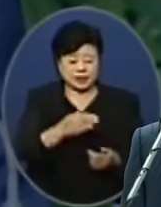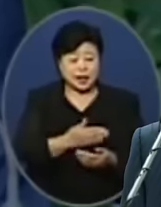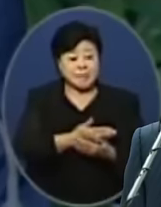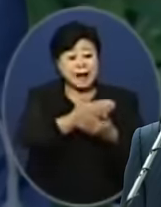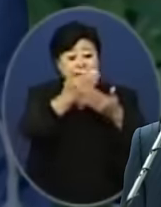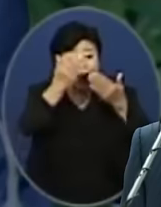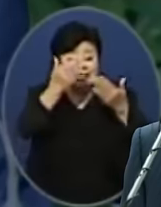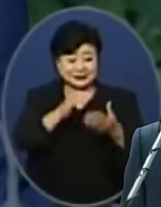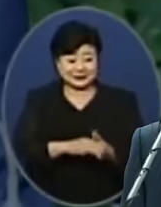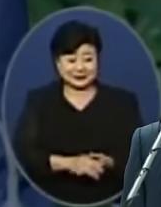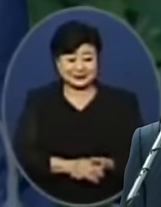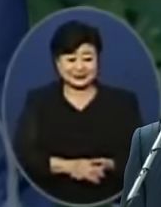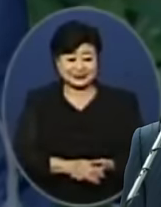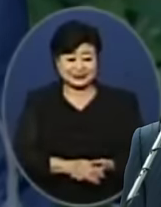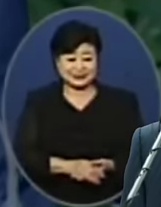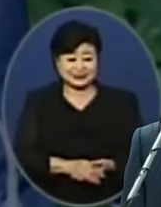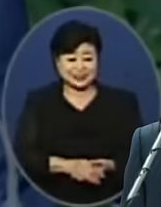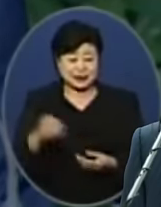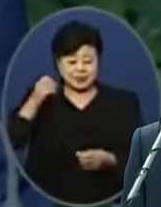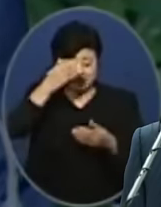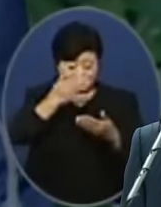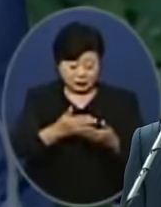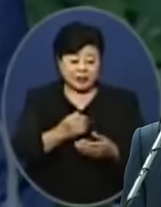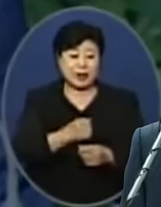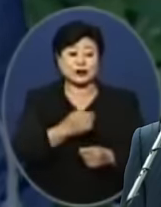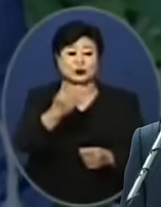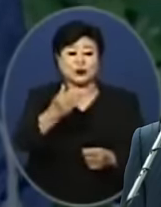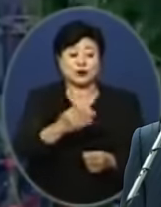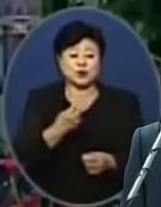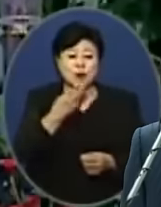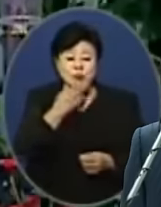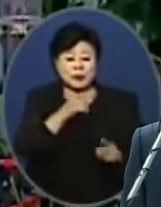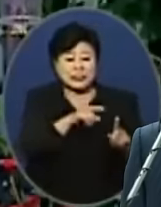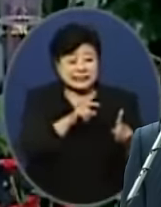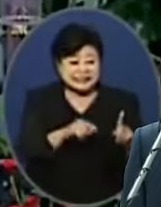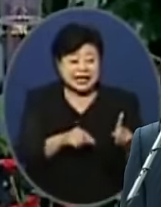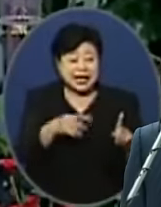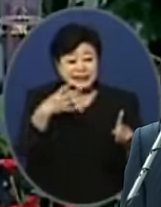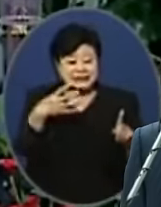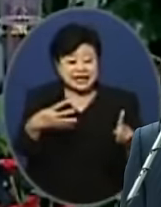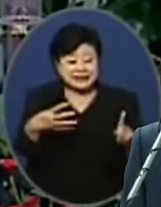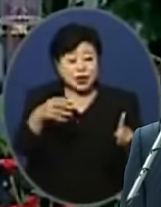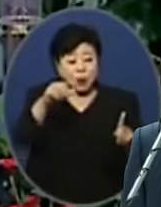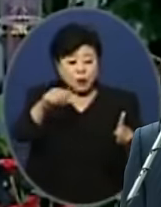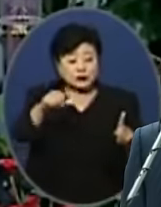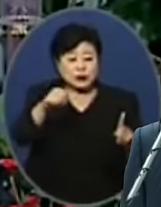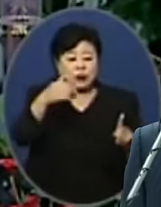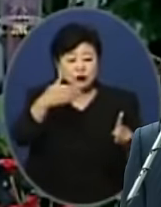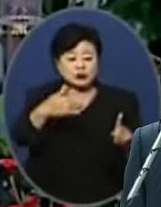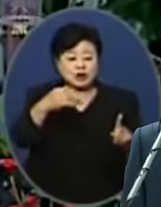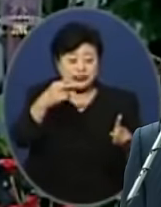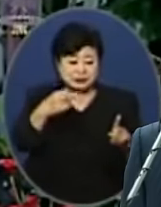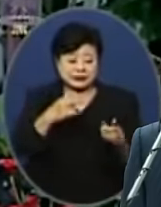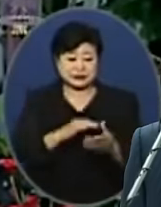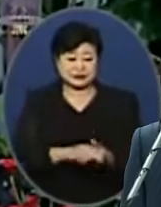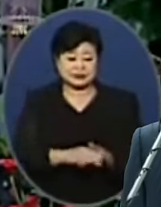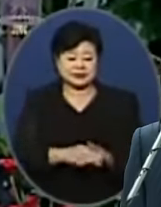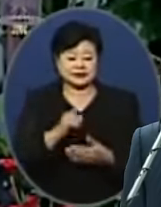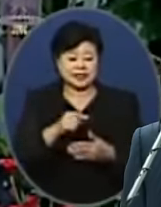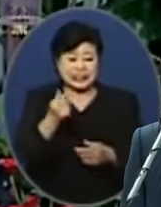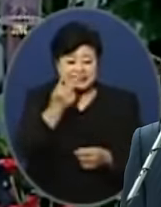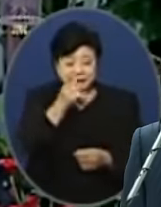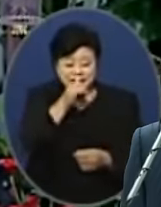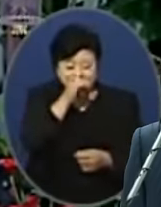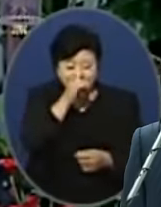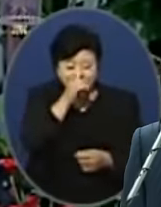밝은 빛을 얻게 만들어 주신 것입니다. 요한복음 1장 4절로 5절 9절로 12절을 보면 그 안에